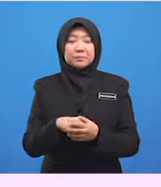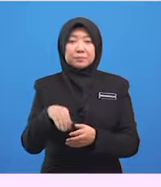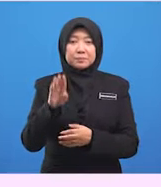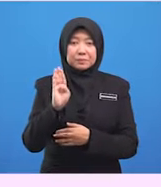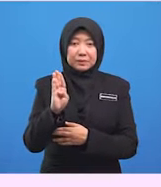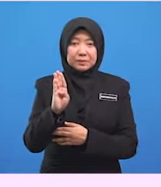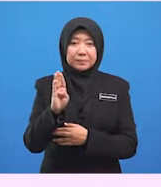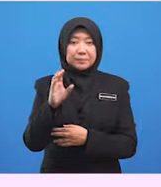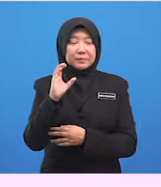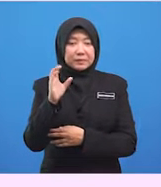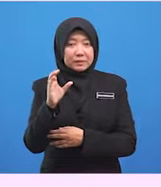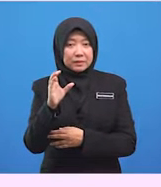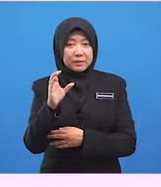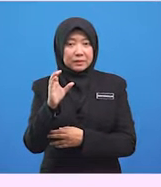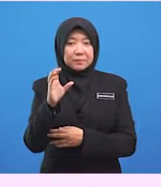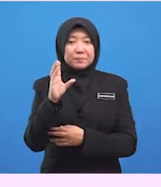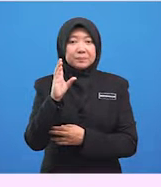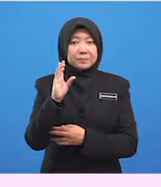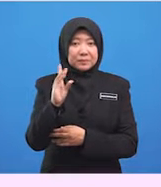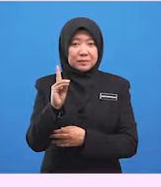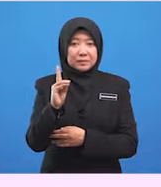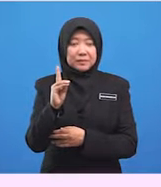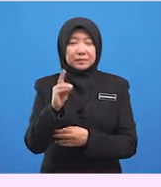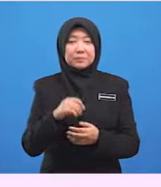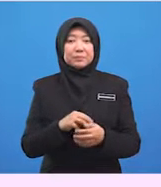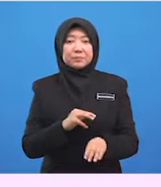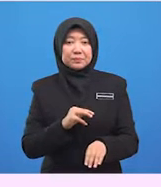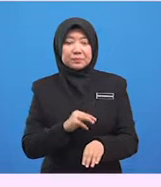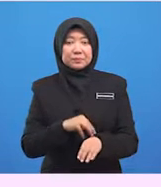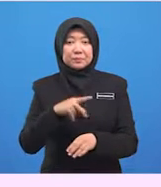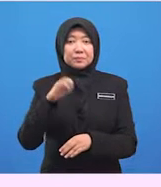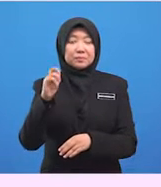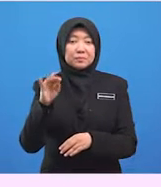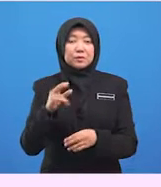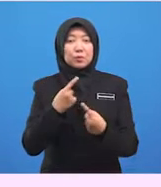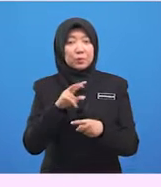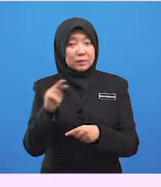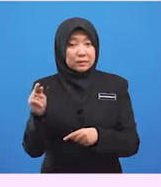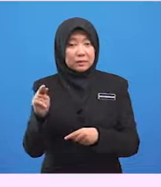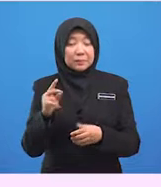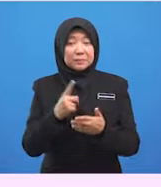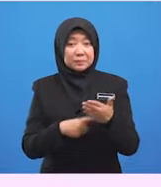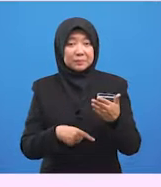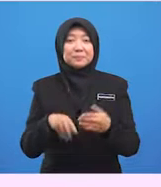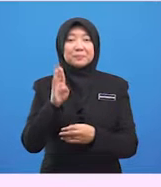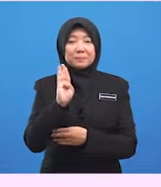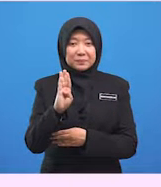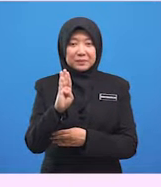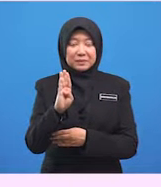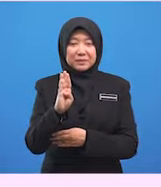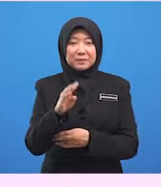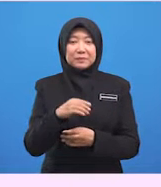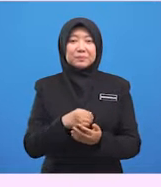siza Man pertengahan dan di zaman Oke lupa nyanyilah di